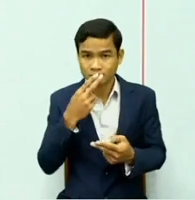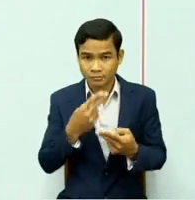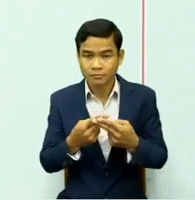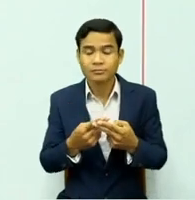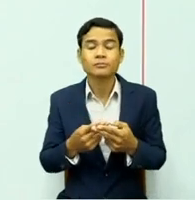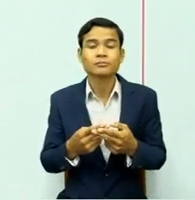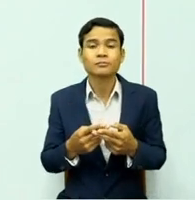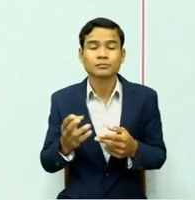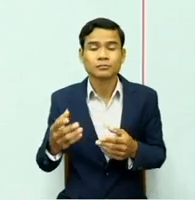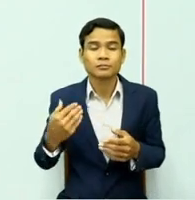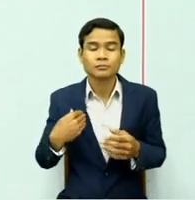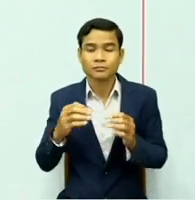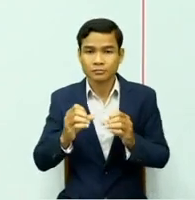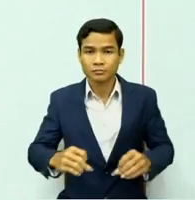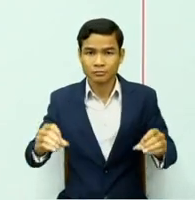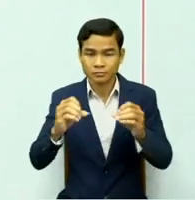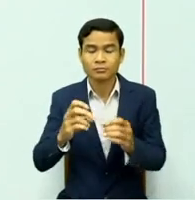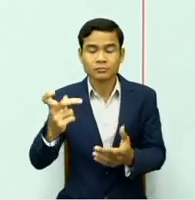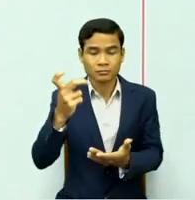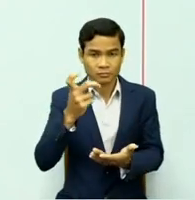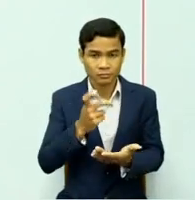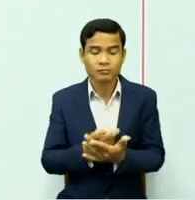ដូចម្ដេចដែរហៅថាលំនាំគំរូស្ទួន